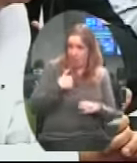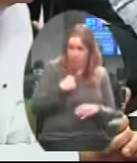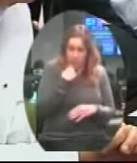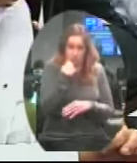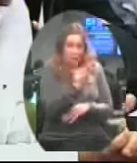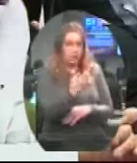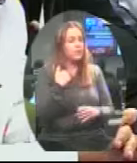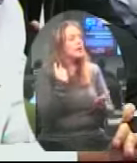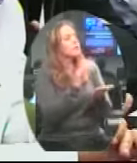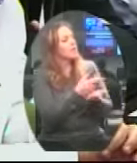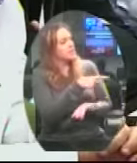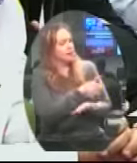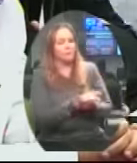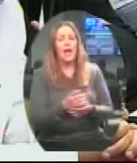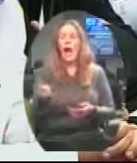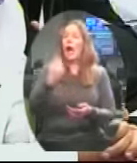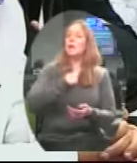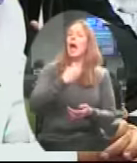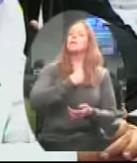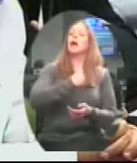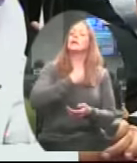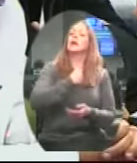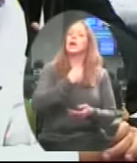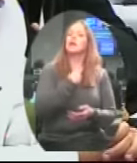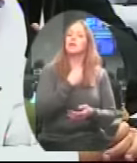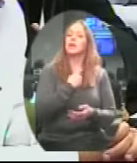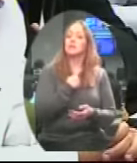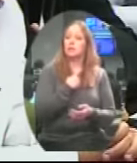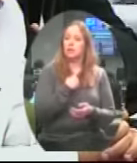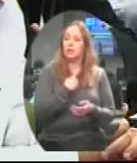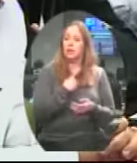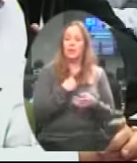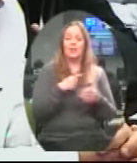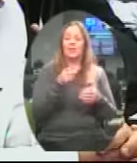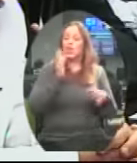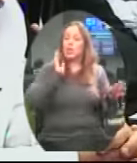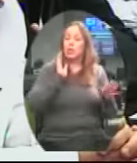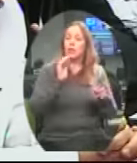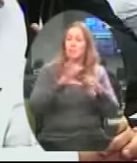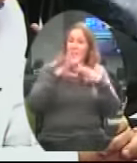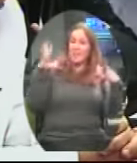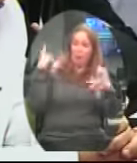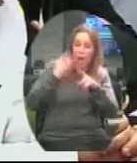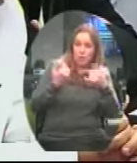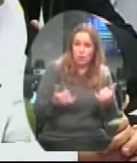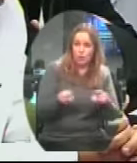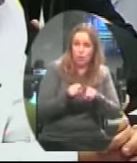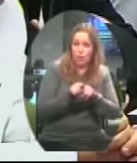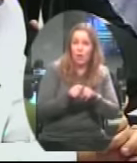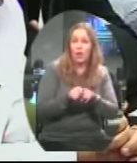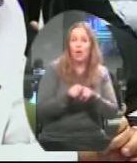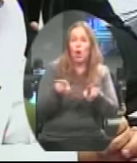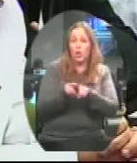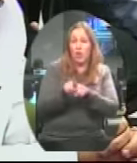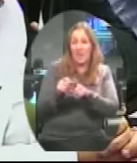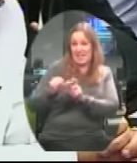לך. ואני, אני אבה, שהוא קו ישר שהולך בין ההתנתקות, כמו שהיא דבררה את צה"ל, שם היא שכחה רק לאן היא תלך